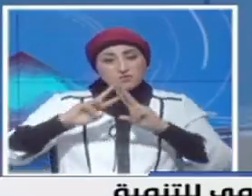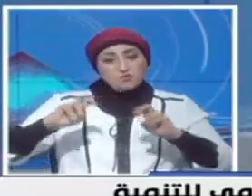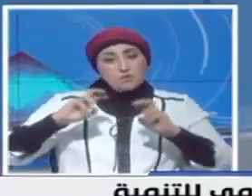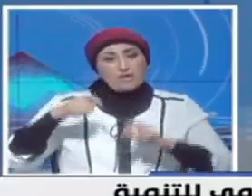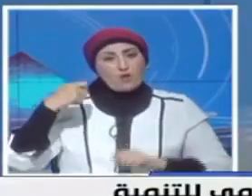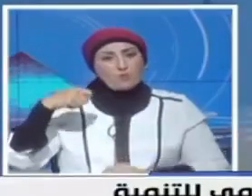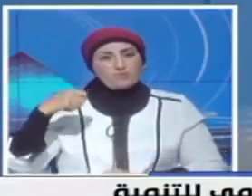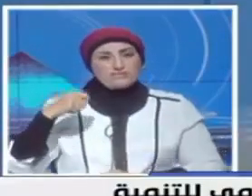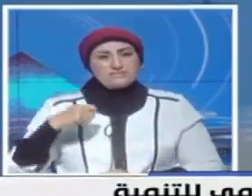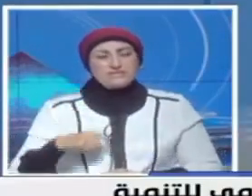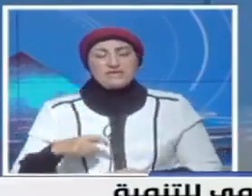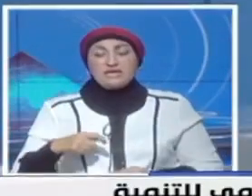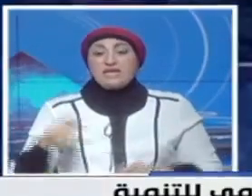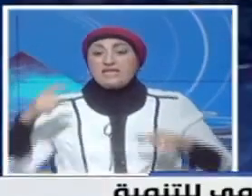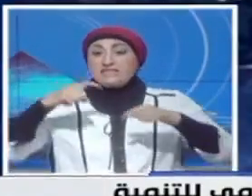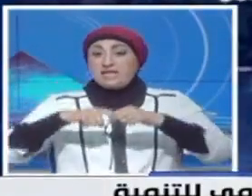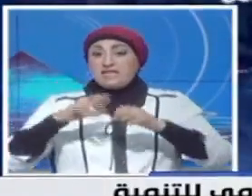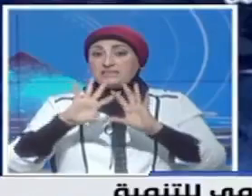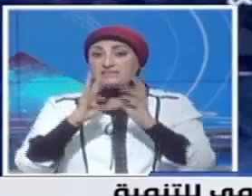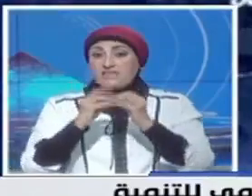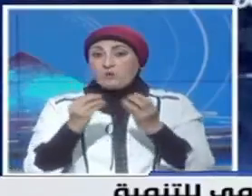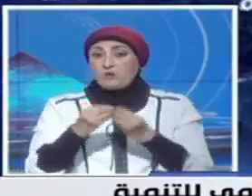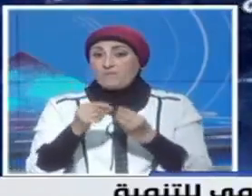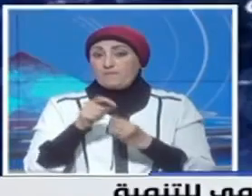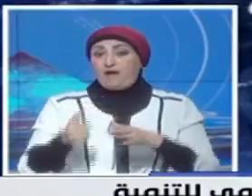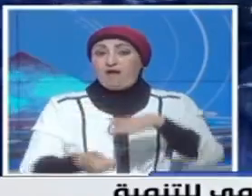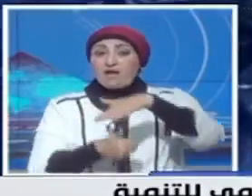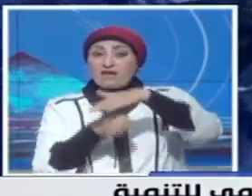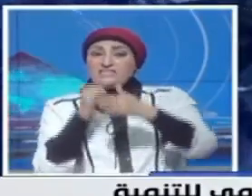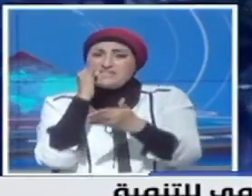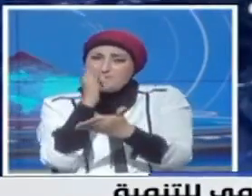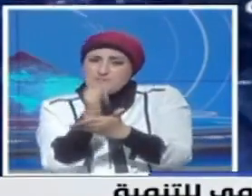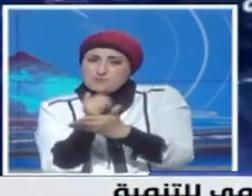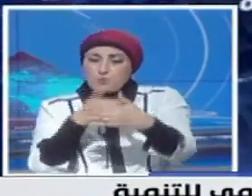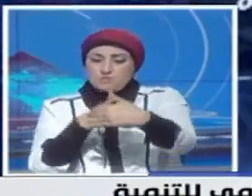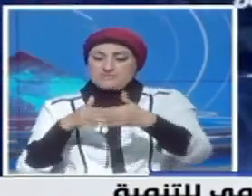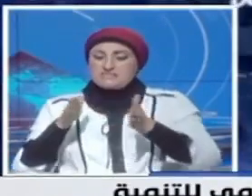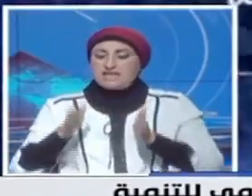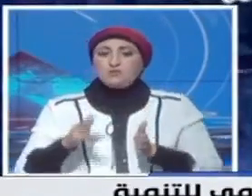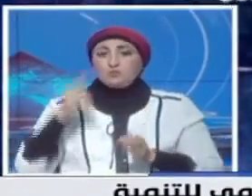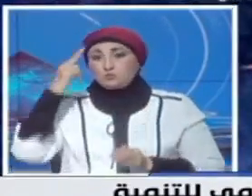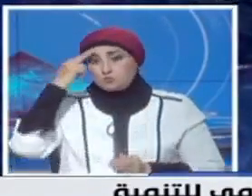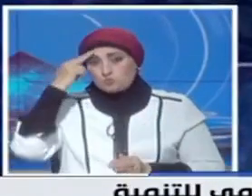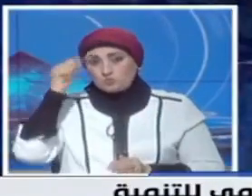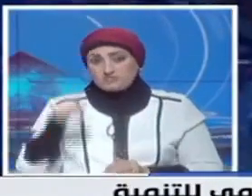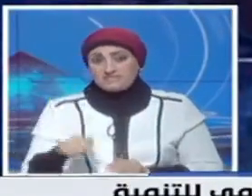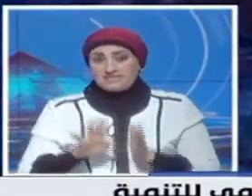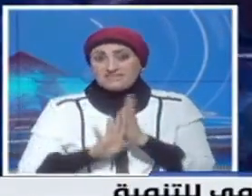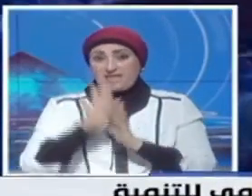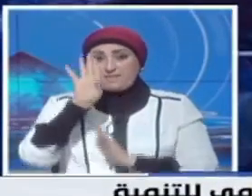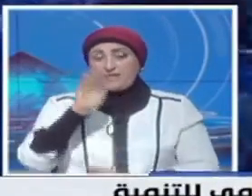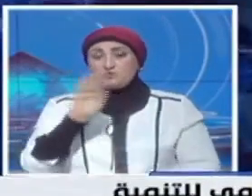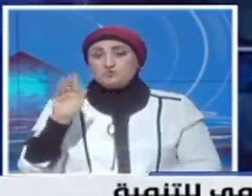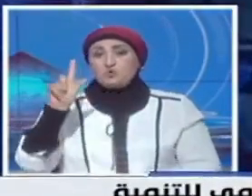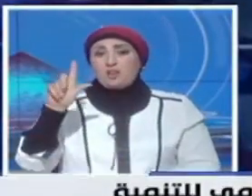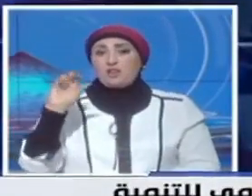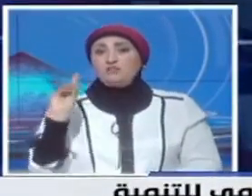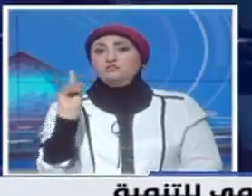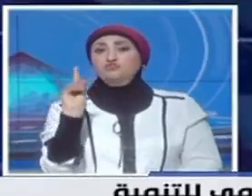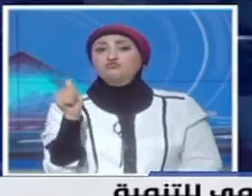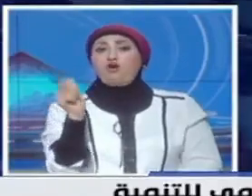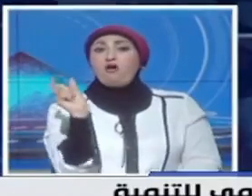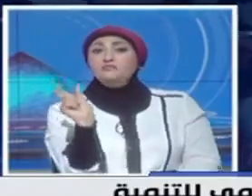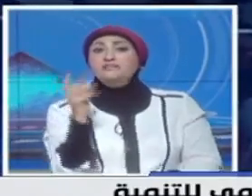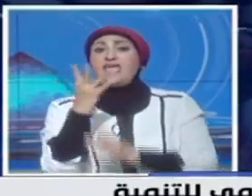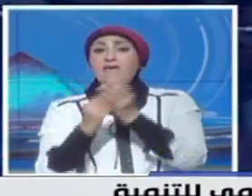السعودية، حيث بحثت وزيرة التعاون مع الرئيس التنفيذي للصندوق السعودي للتنمية سلطان ابن عبد